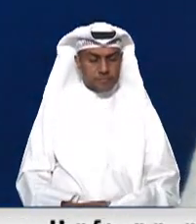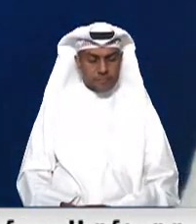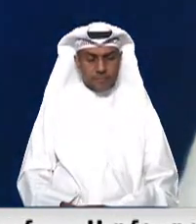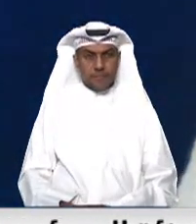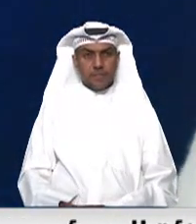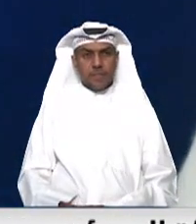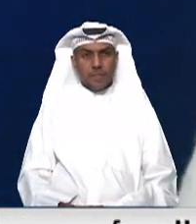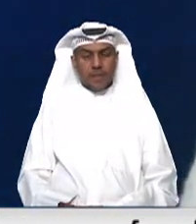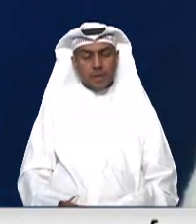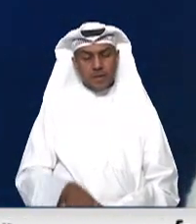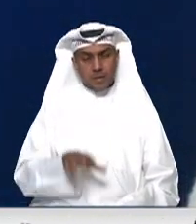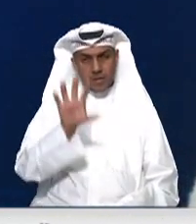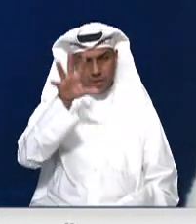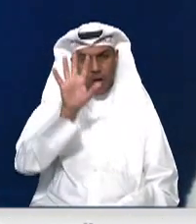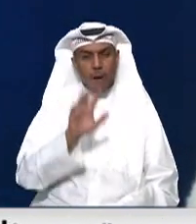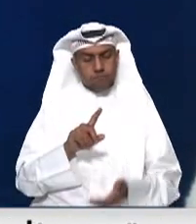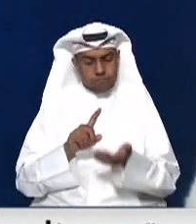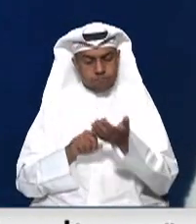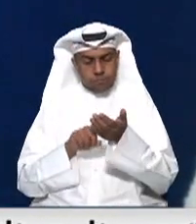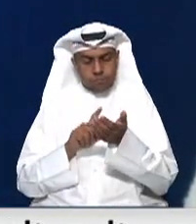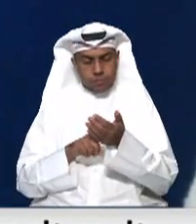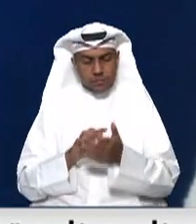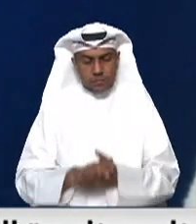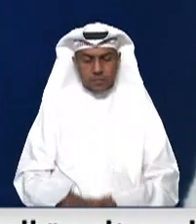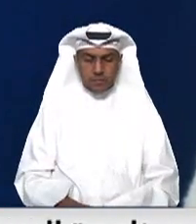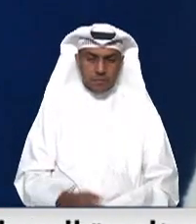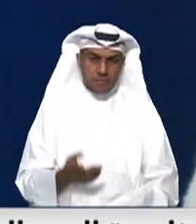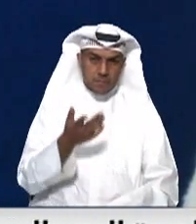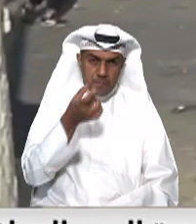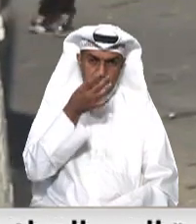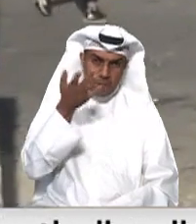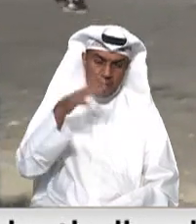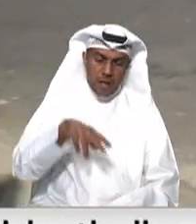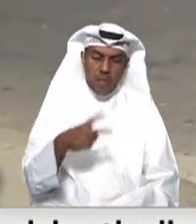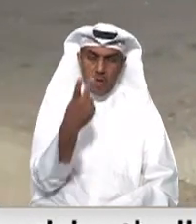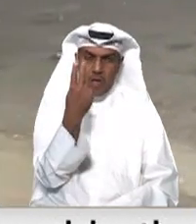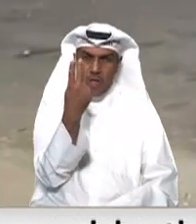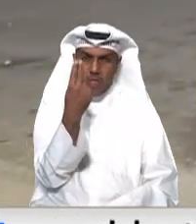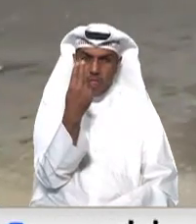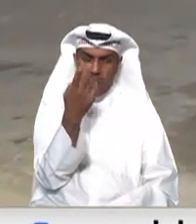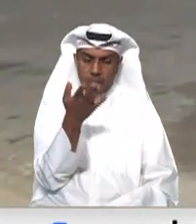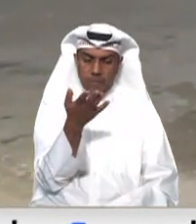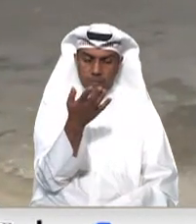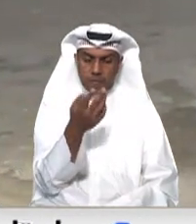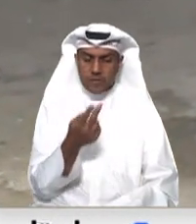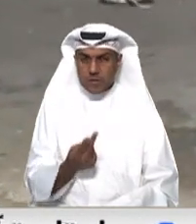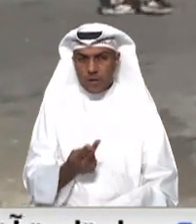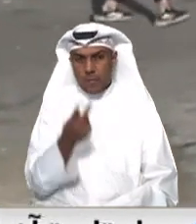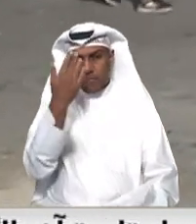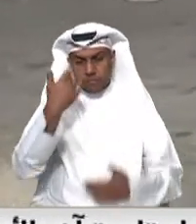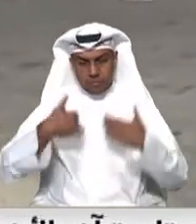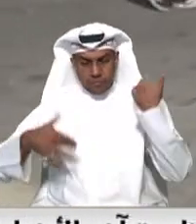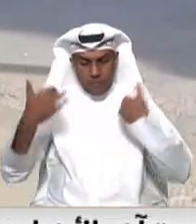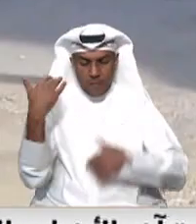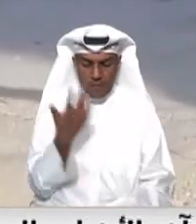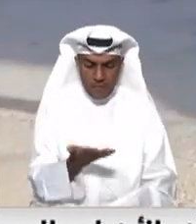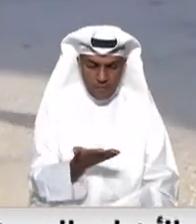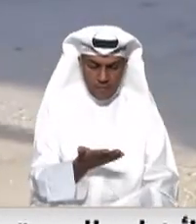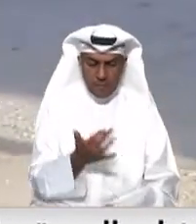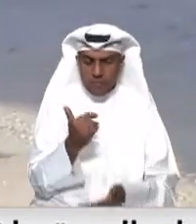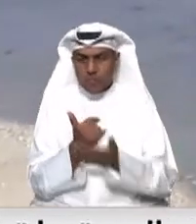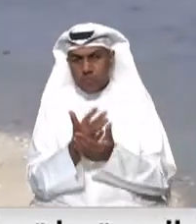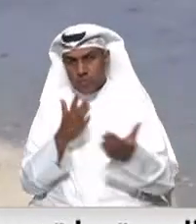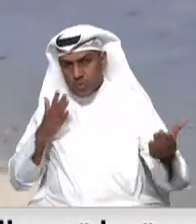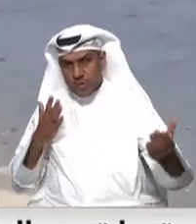نعم، بالفعل هناك شهيدان في مدينة جنين وسبعة إصابات جراء اقتحام قوات